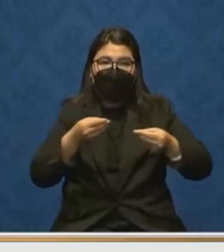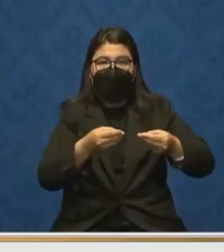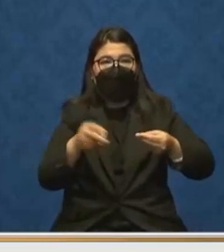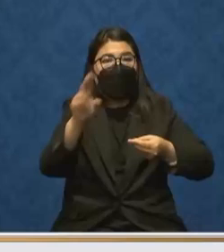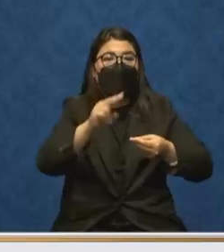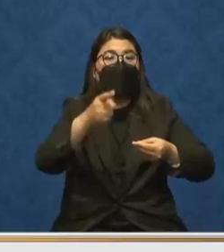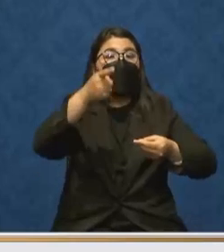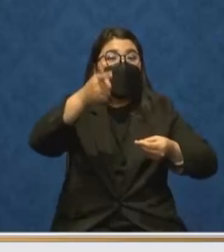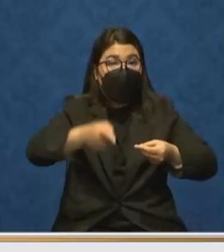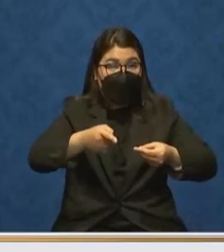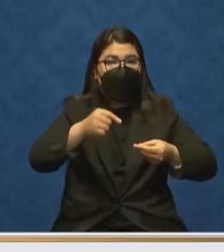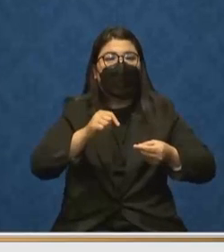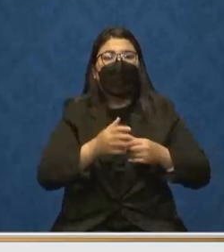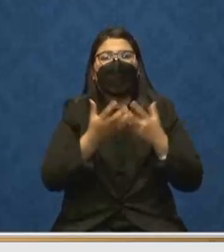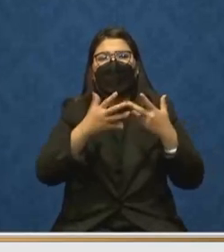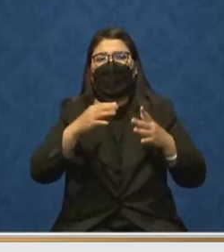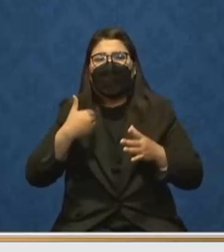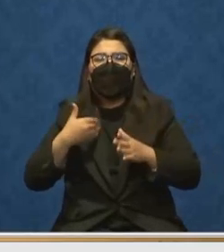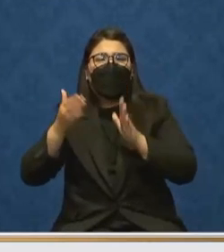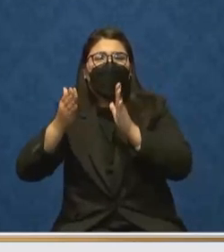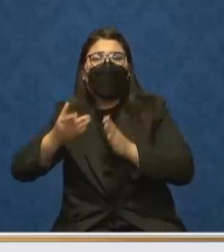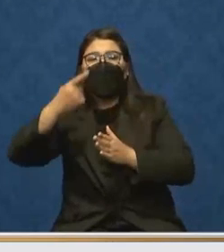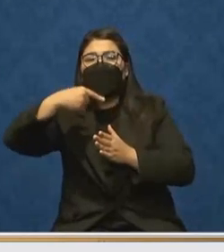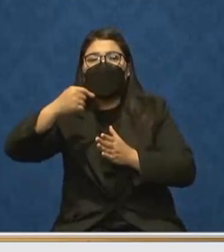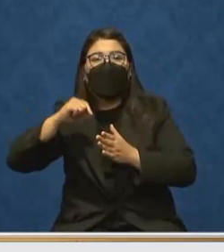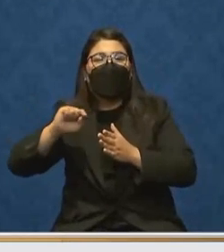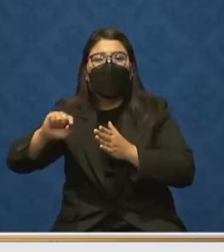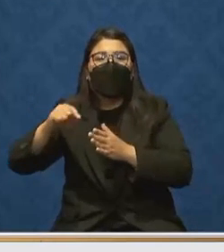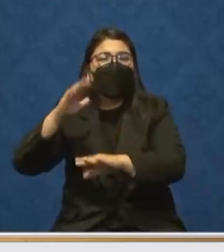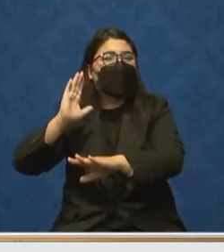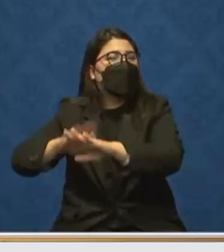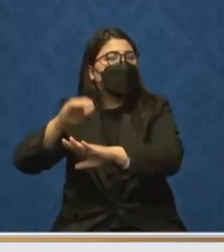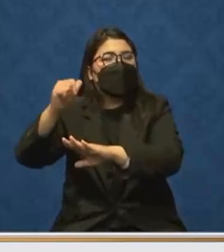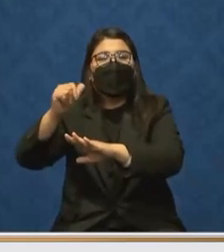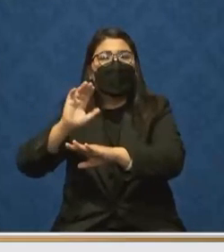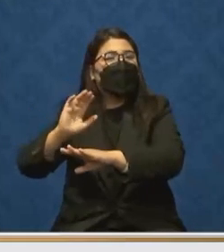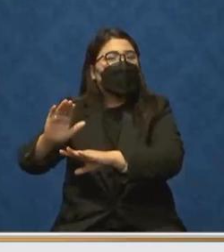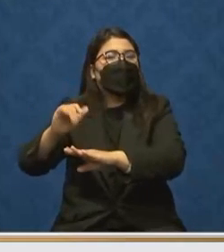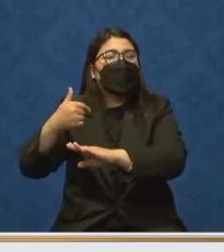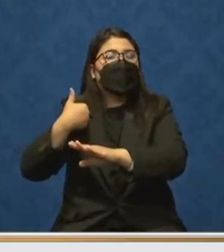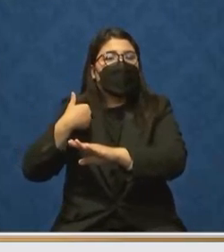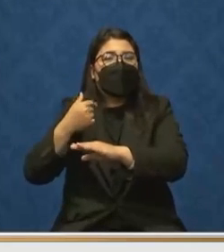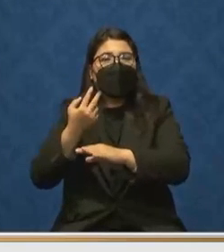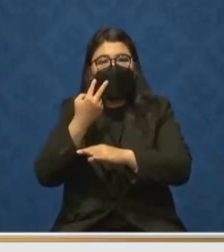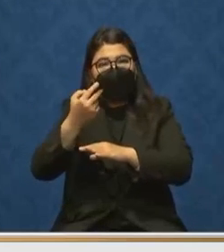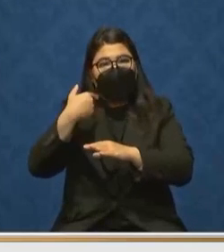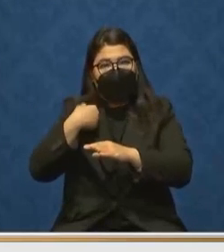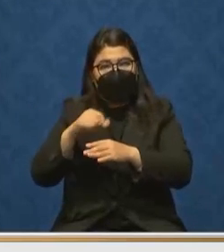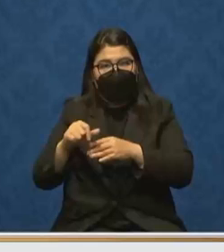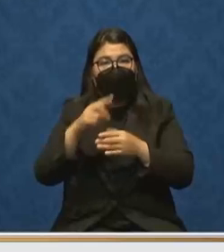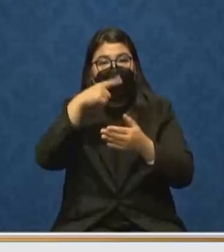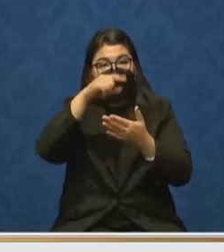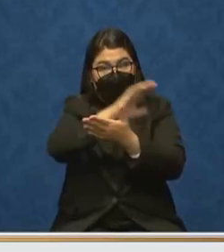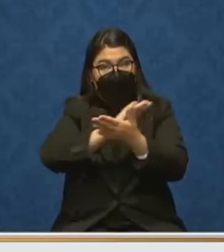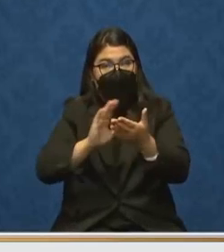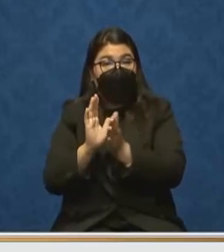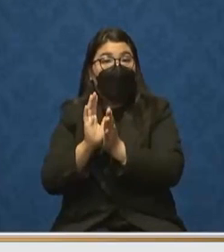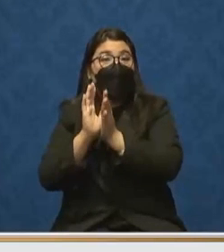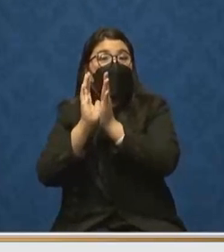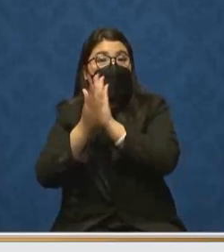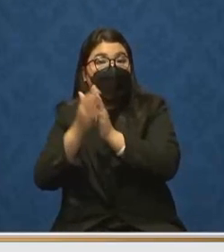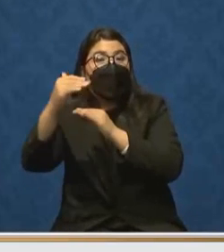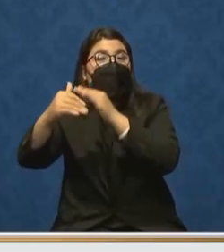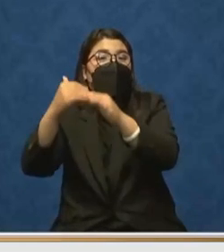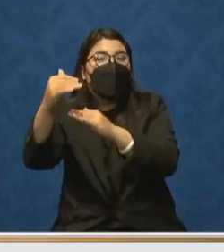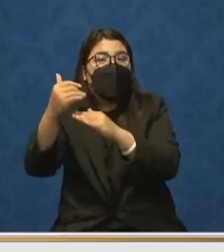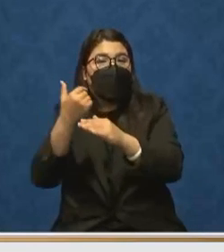ธรรมส่งเสริมให้คนไทยมีสมรรถนะทักษะสูงเพียงพอในการพลิกโฉมประเทศเพื่อจะเสริมสร้างความสามารถในการแข่ง